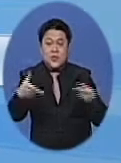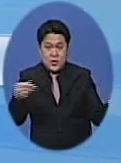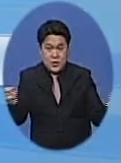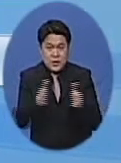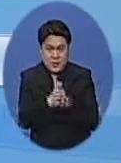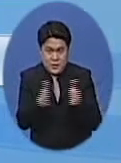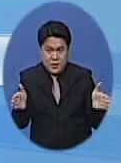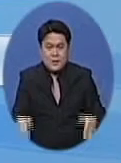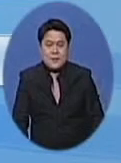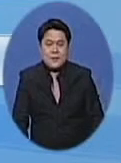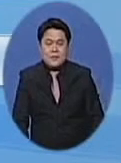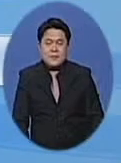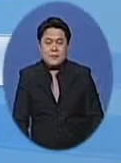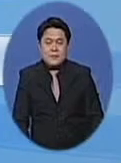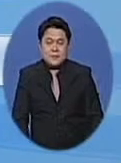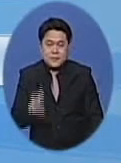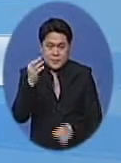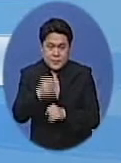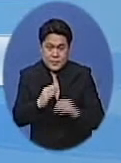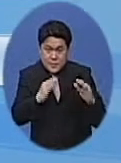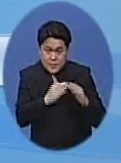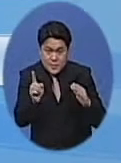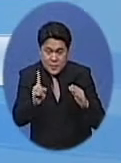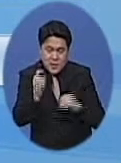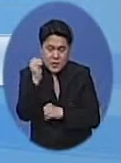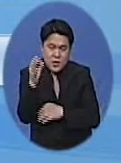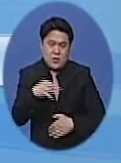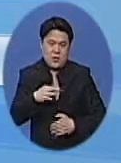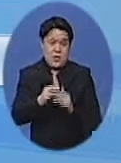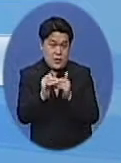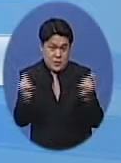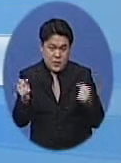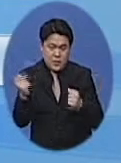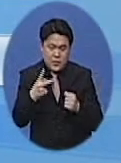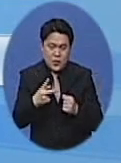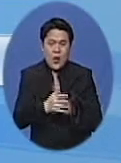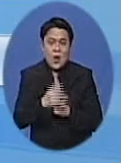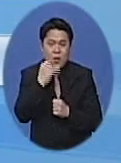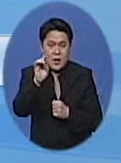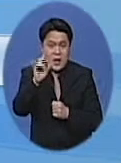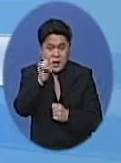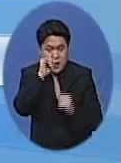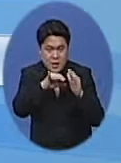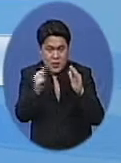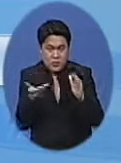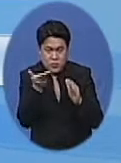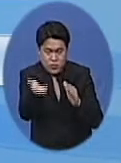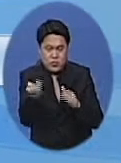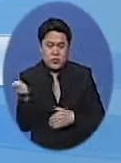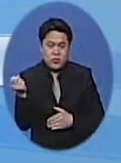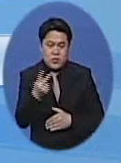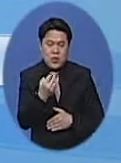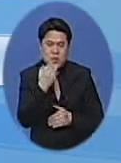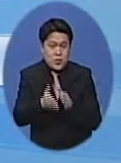임대주택으로 활용하기로 했습니다. 매입한 임대주택은 기초생활수급권자와 한부모 가족 등에 공급되며